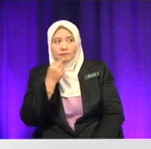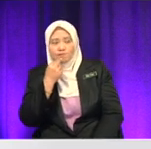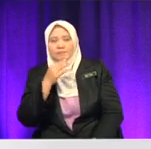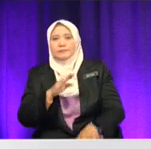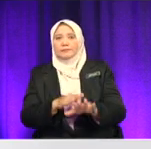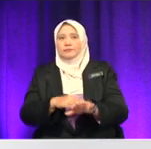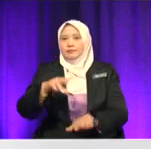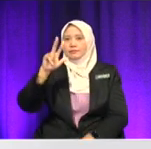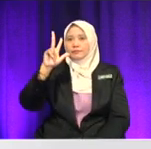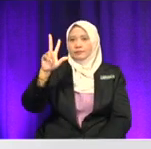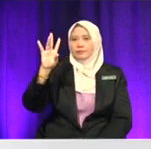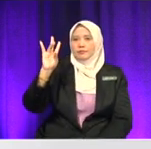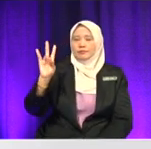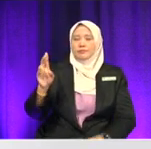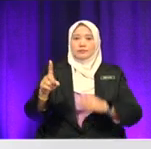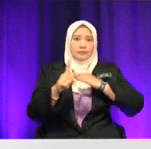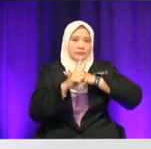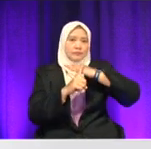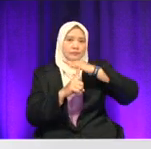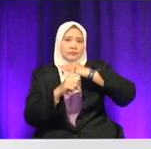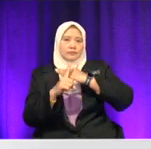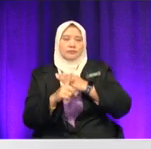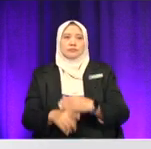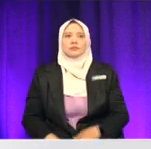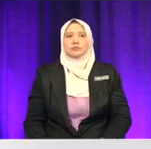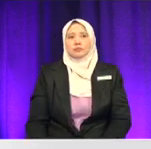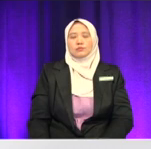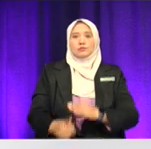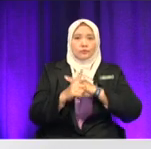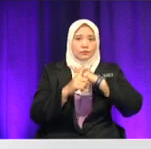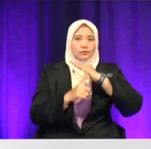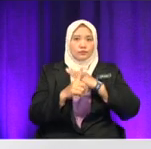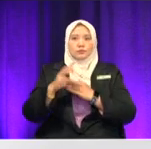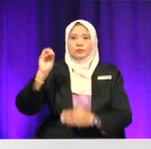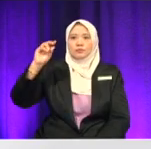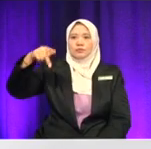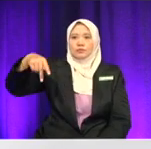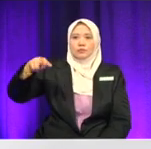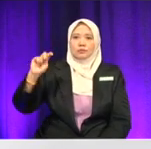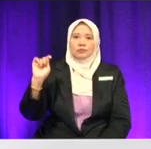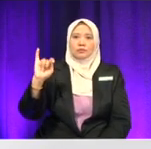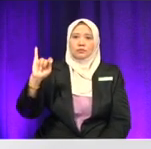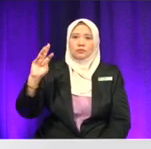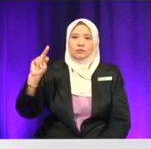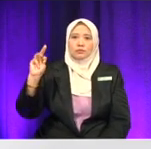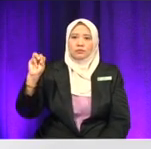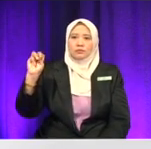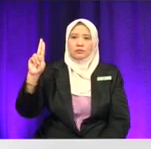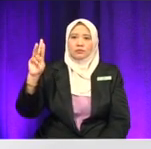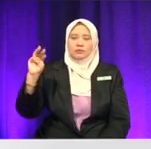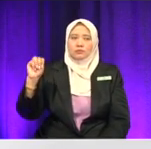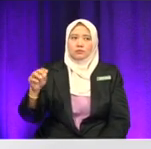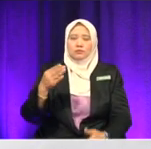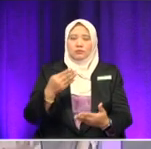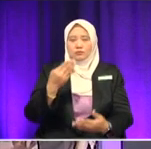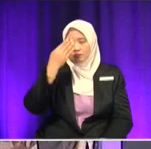suhu 37 darjah Celsius adalah suhu optimum bagi pertumbuhan bakteria. Oh, bagus. Abbas, bagus.